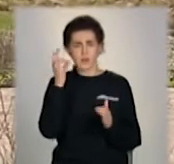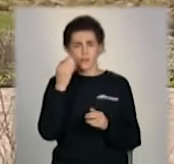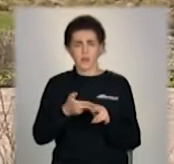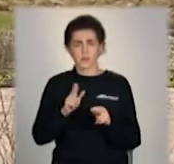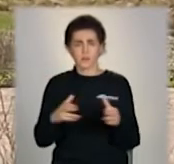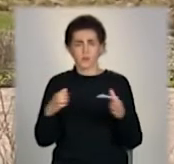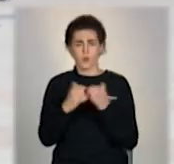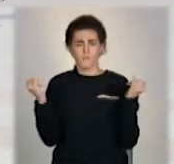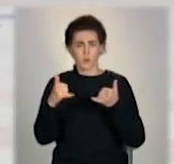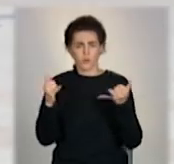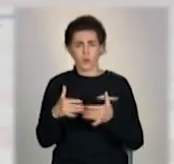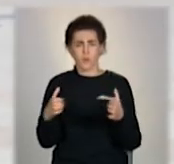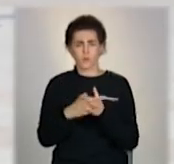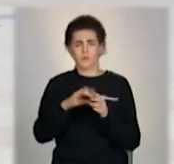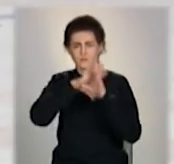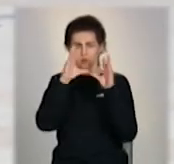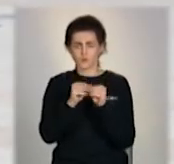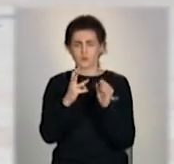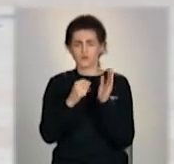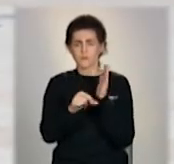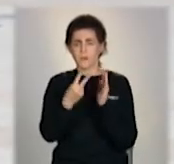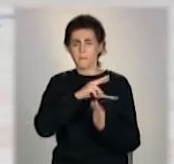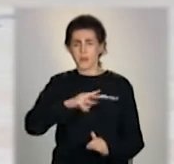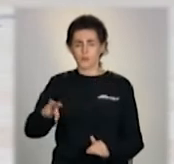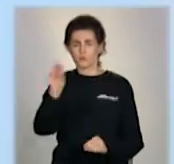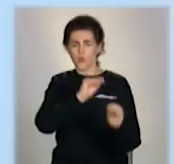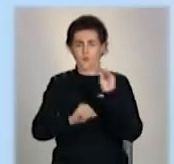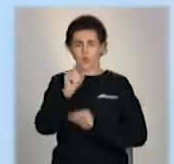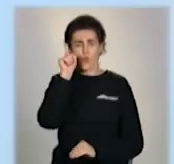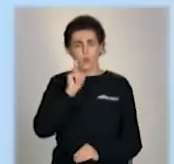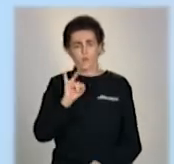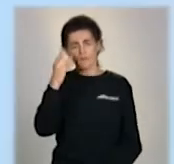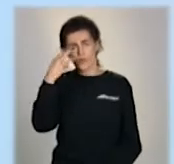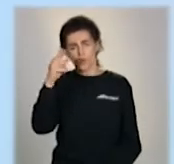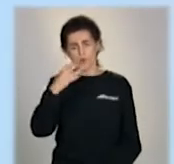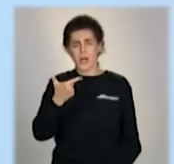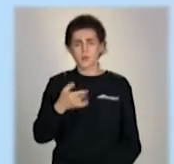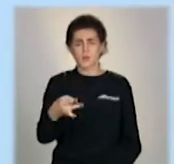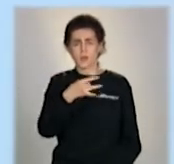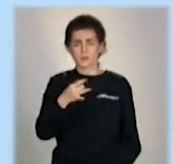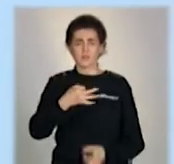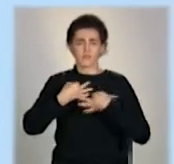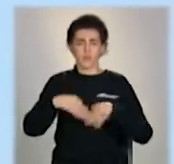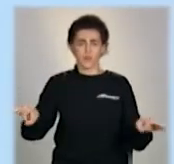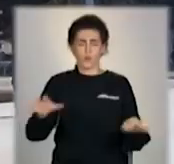спрямувала 362 мільйони гривень у створення комфортних та сучасних громадських просторів